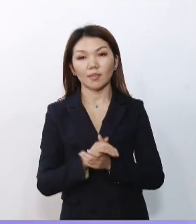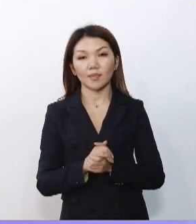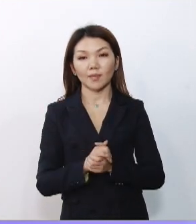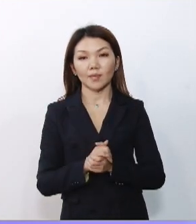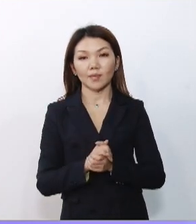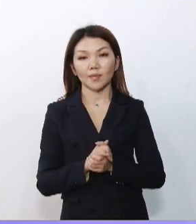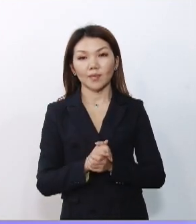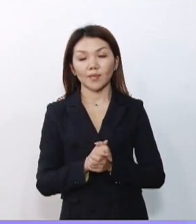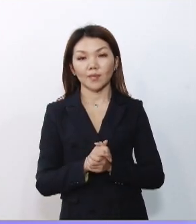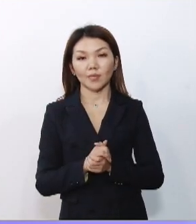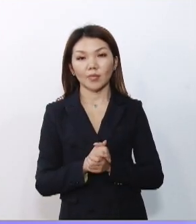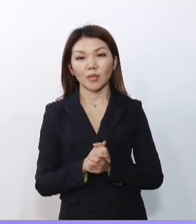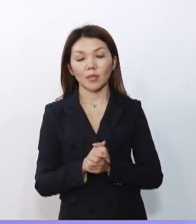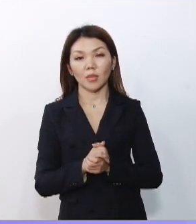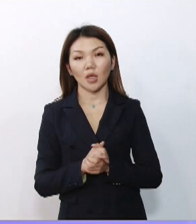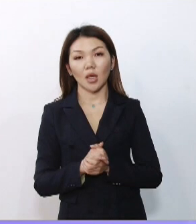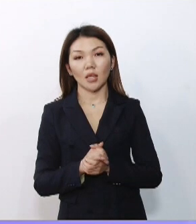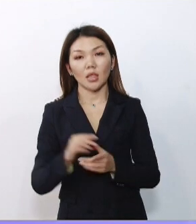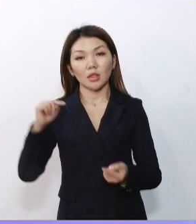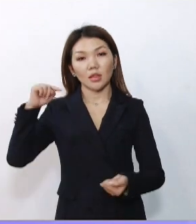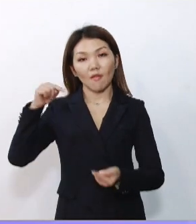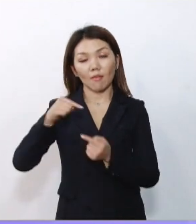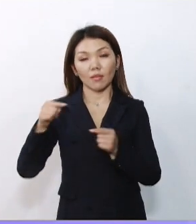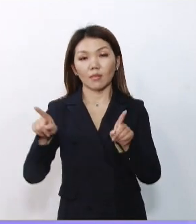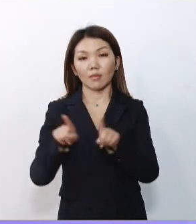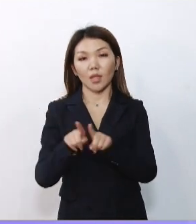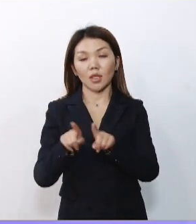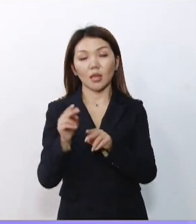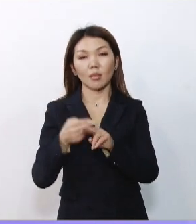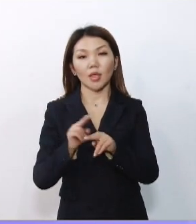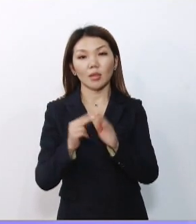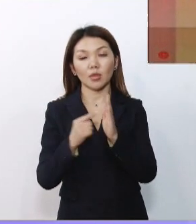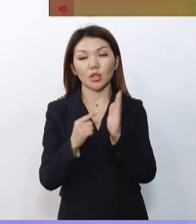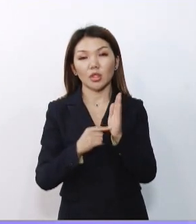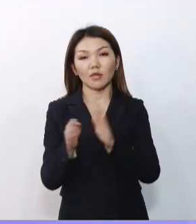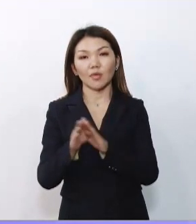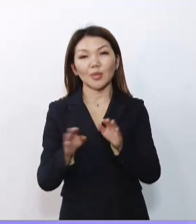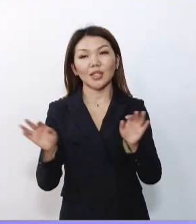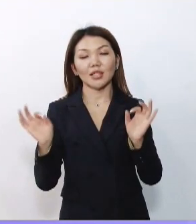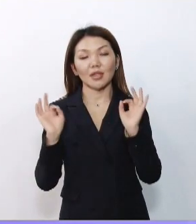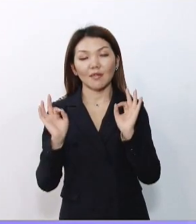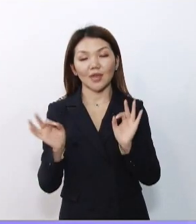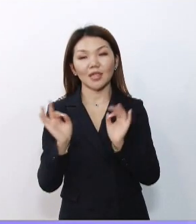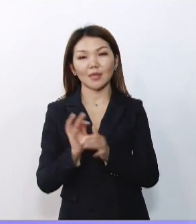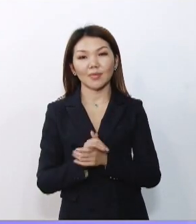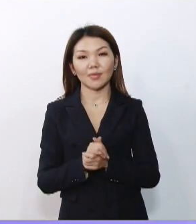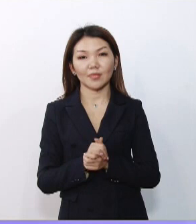3785. Они совпадают. Значит, деление выполнено верно.